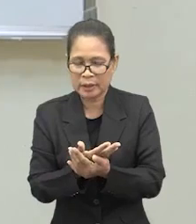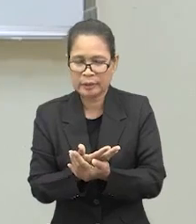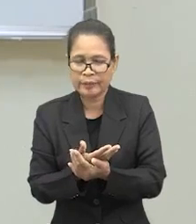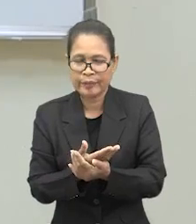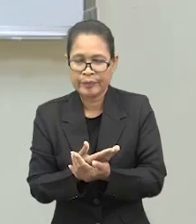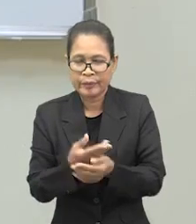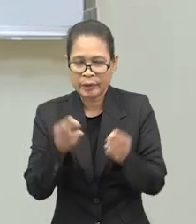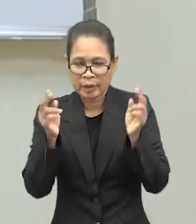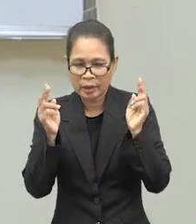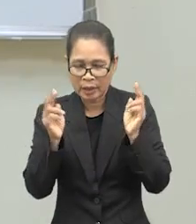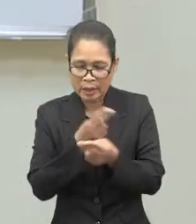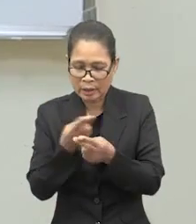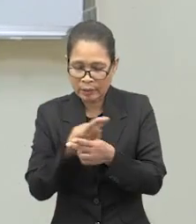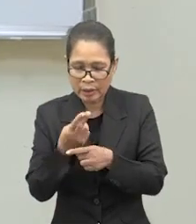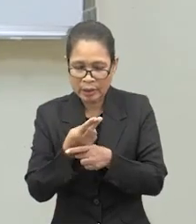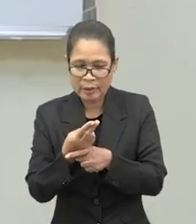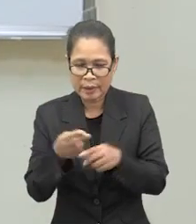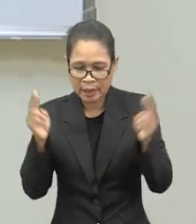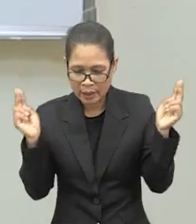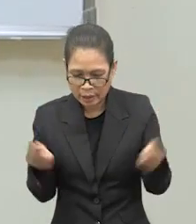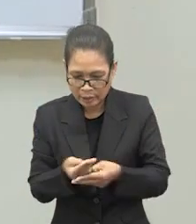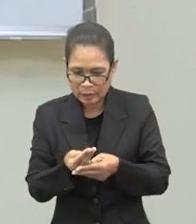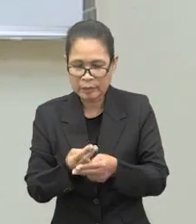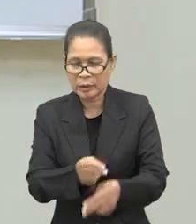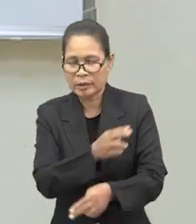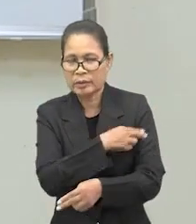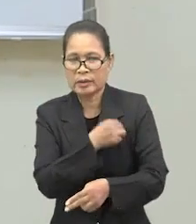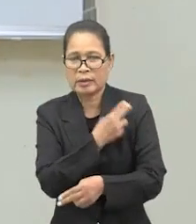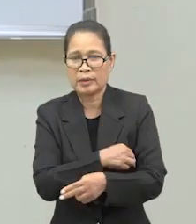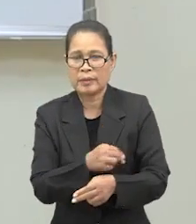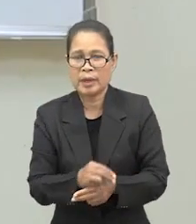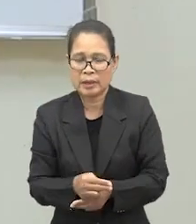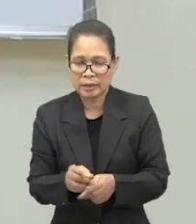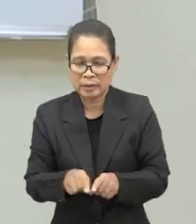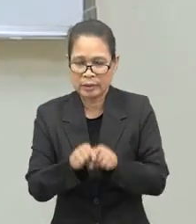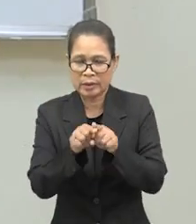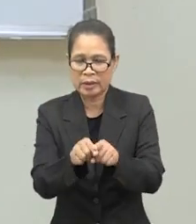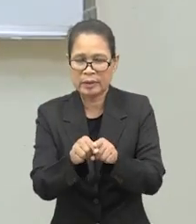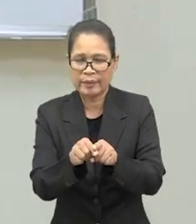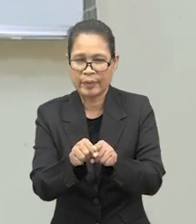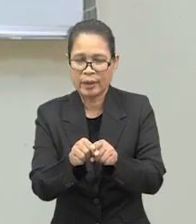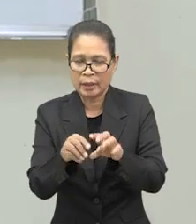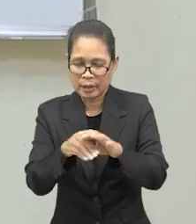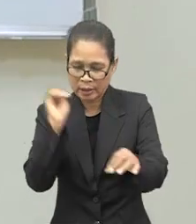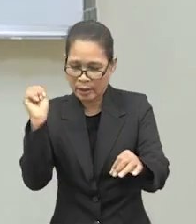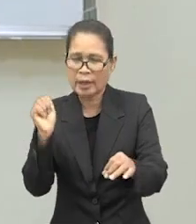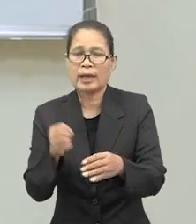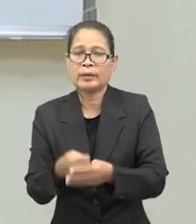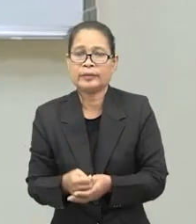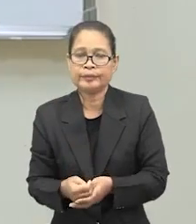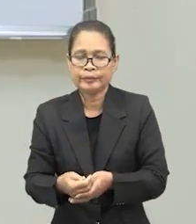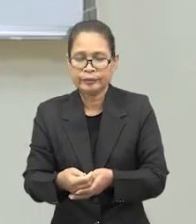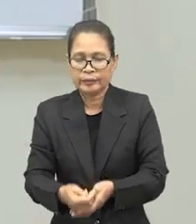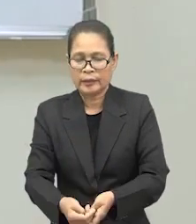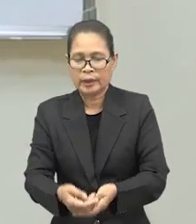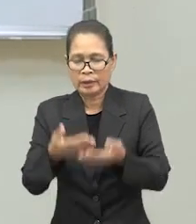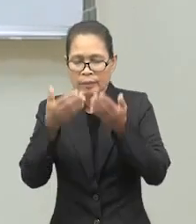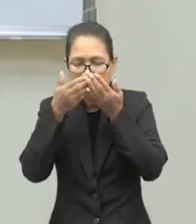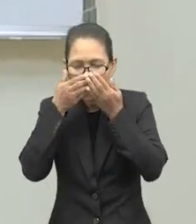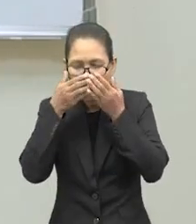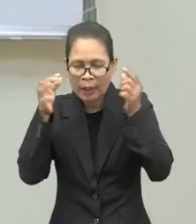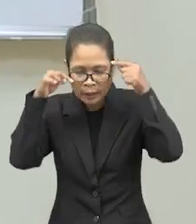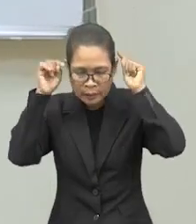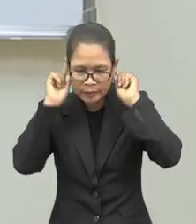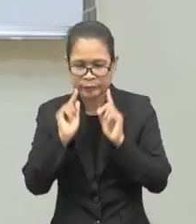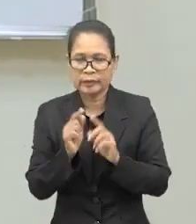nà máy đại ạ nụ vọt tam ca nai nòm rồi bọc rồi xuống sụp hạ vị bà đội chìa bê con trên thực hàng